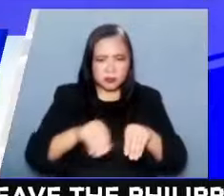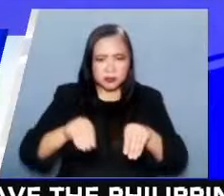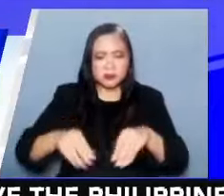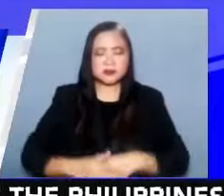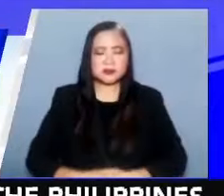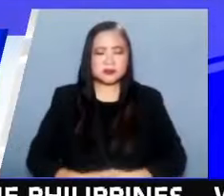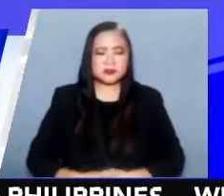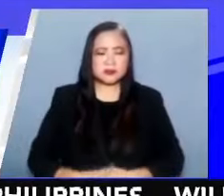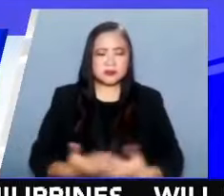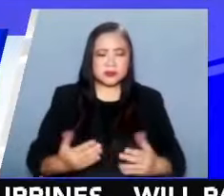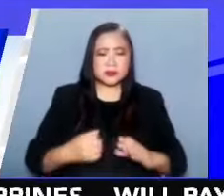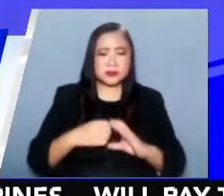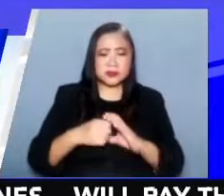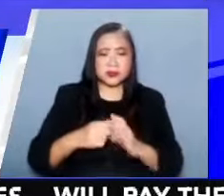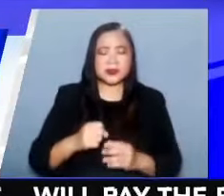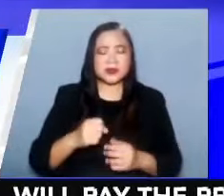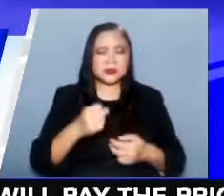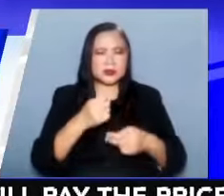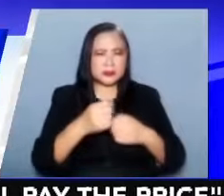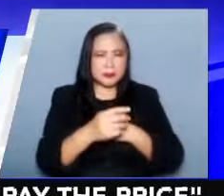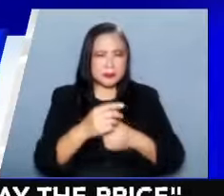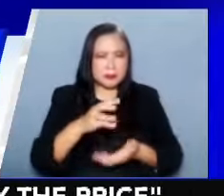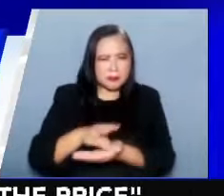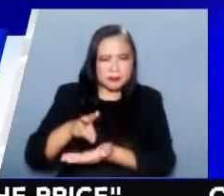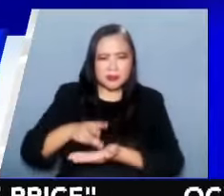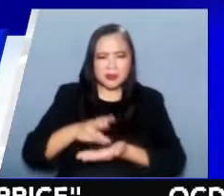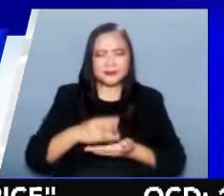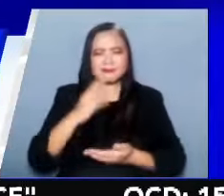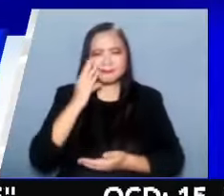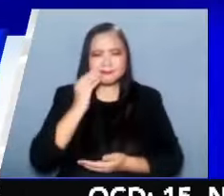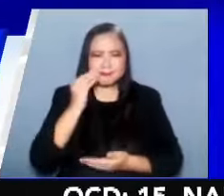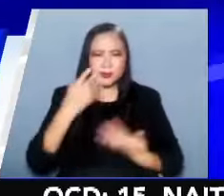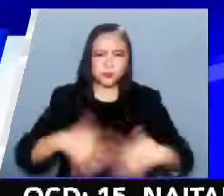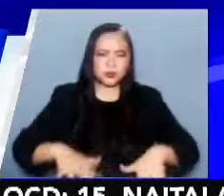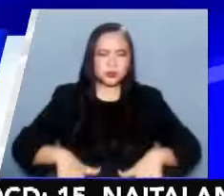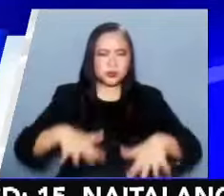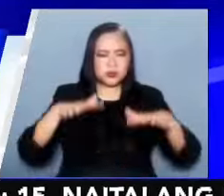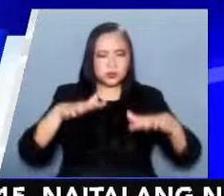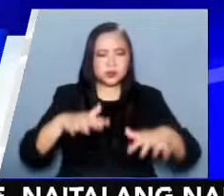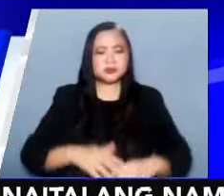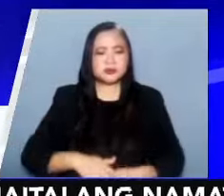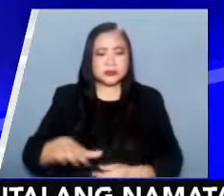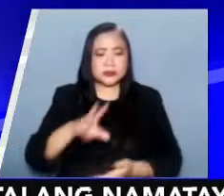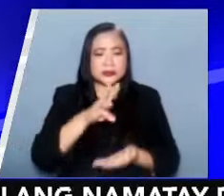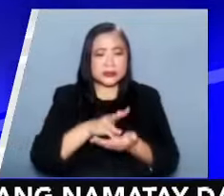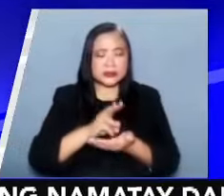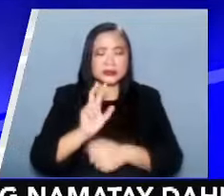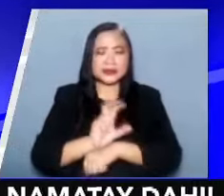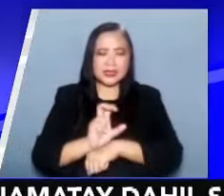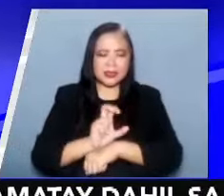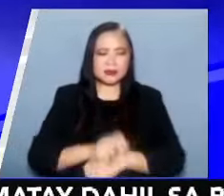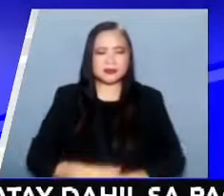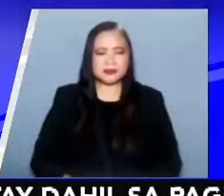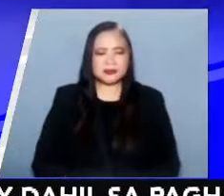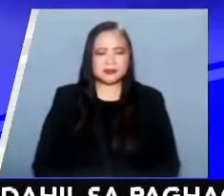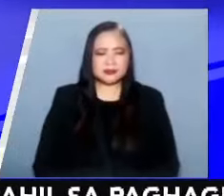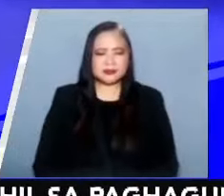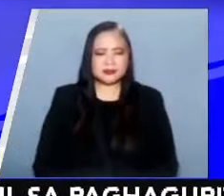at Minalabak sa mga nakaranas ng matinding bahagi, din ang lungsod ng Naga.